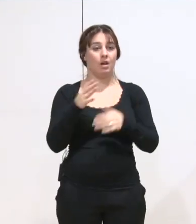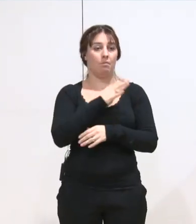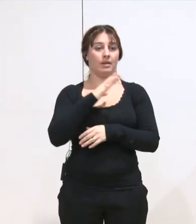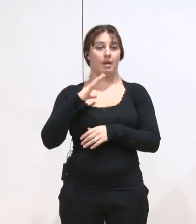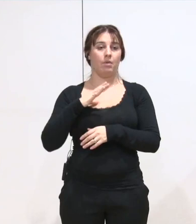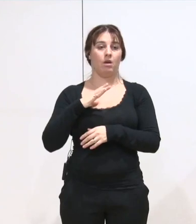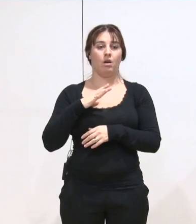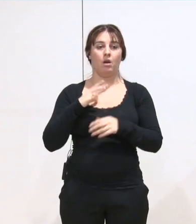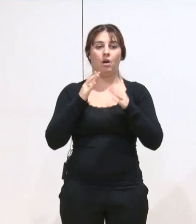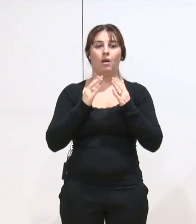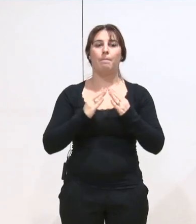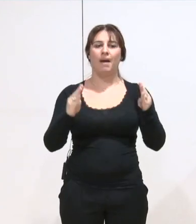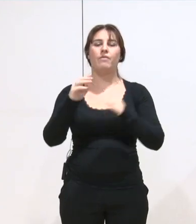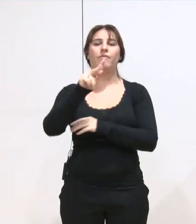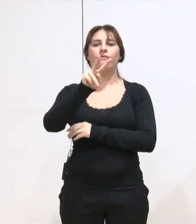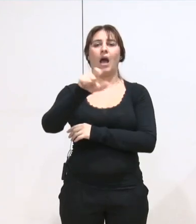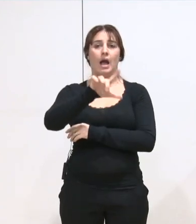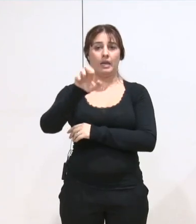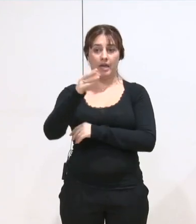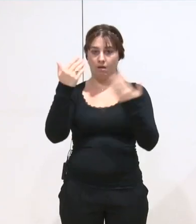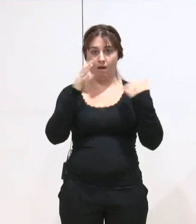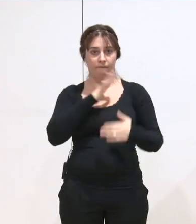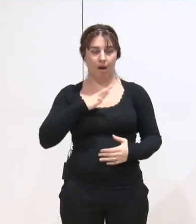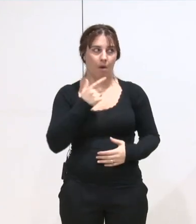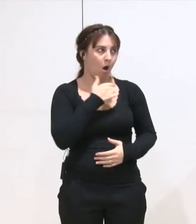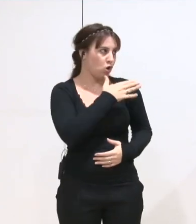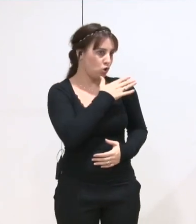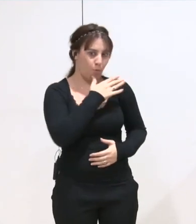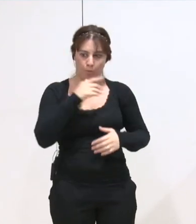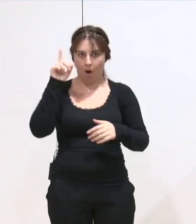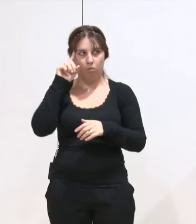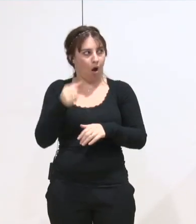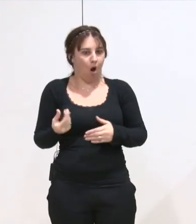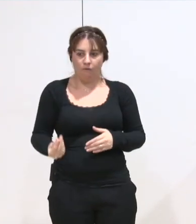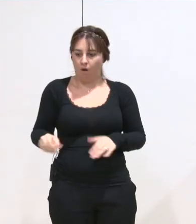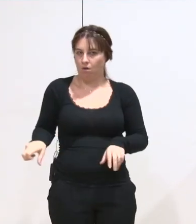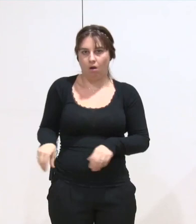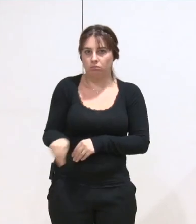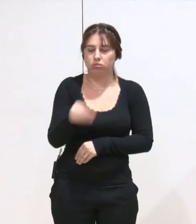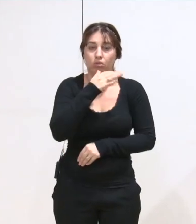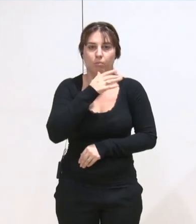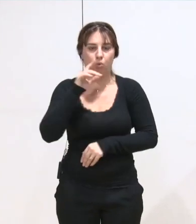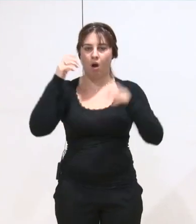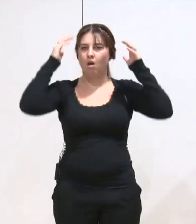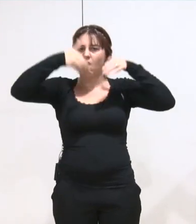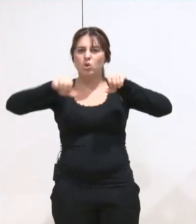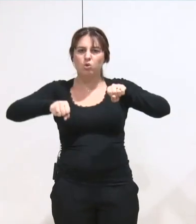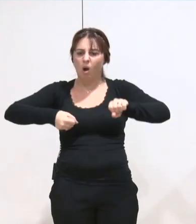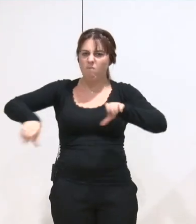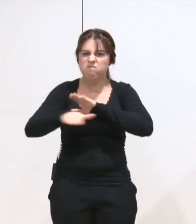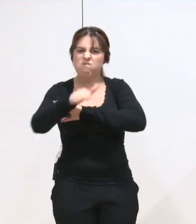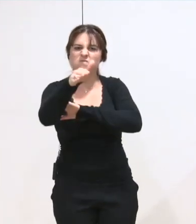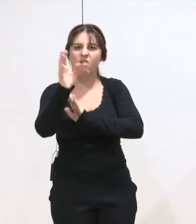de sortir en journée avec mes enfants à cause des fous qui roulent en scooter sur les trottoirs. Même rester au parc de la Savane est